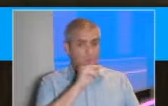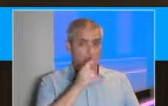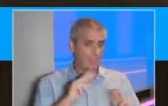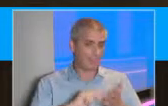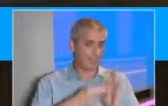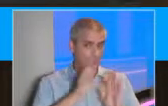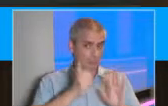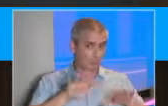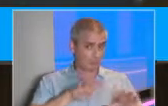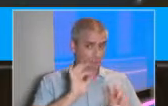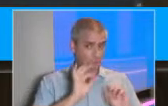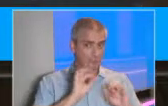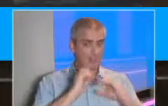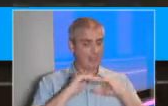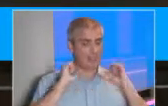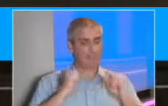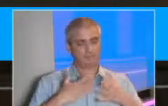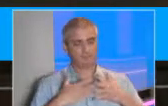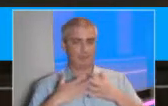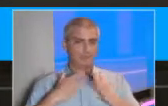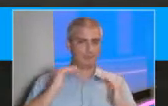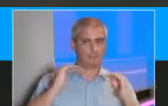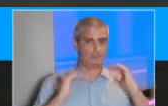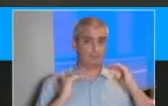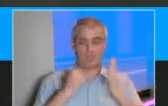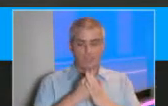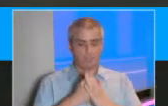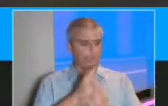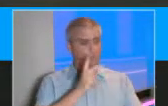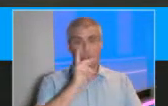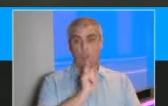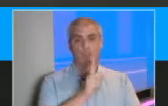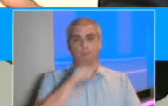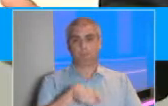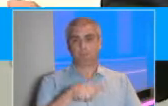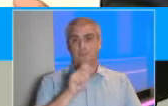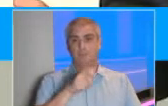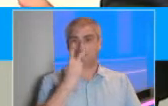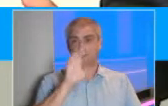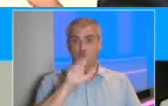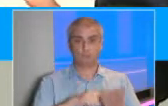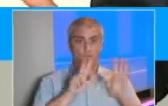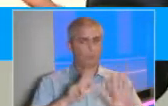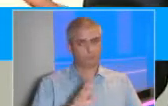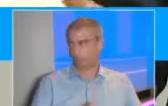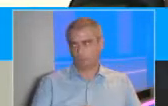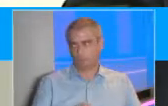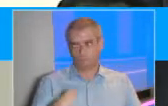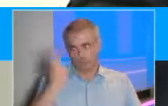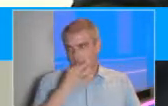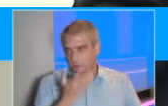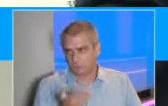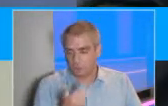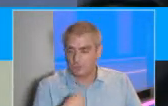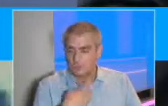תרגיל מצד ראש הממשלה כדי לייצב את הספינה הזאת, את יודעת, עד לפיזור אוטומטי של הכנסת ב-25 באוגוסט? לא, אני לא הבנת השאלה.